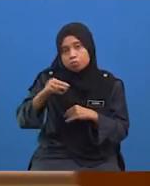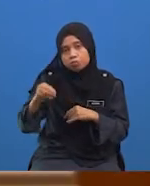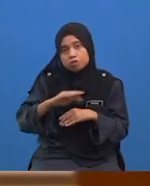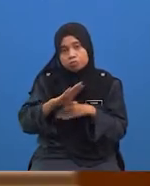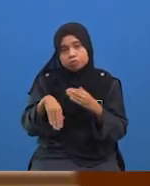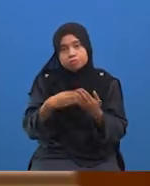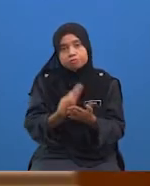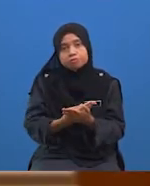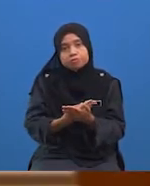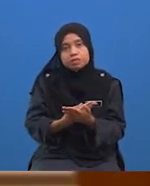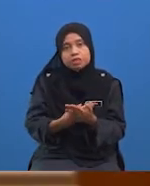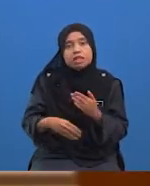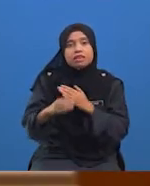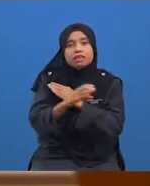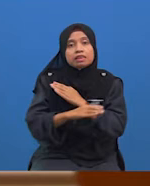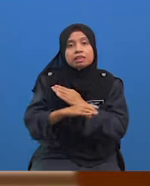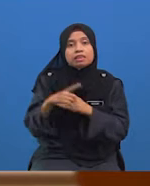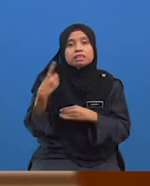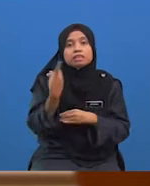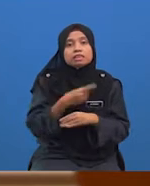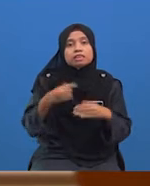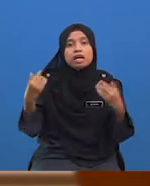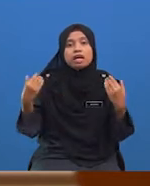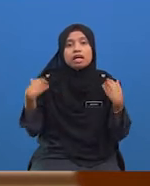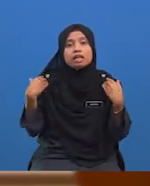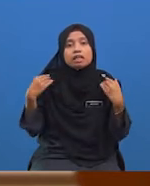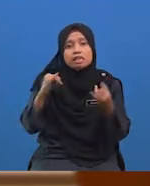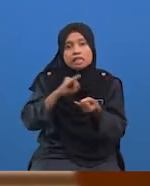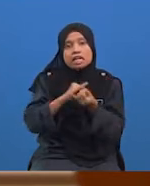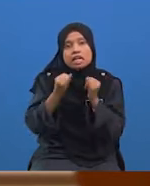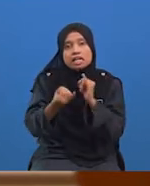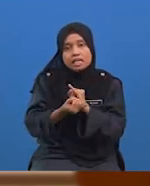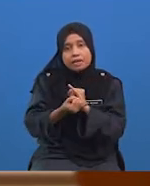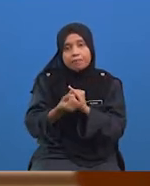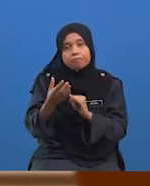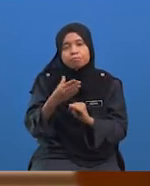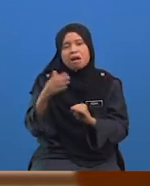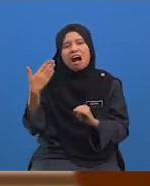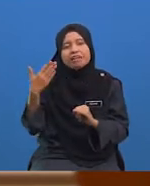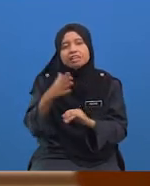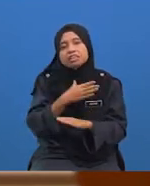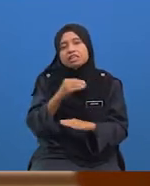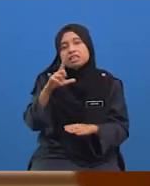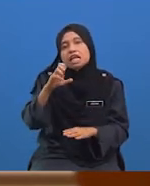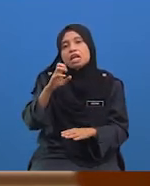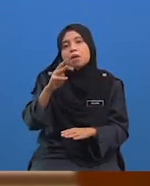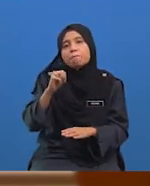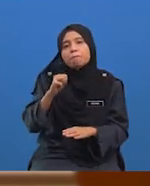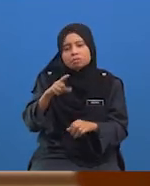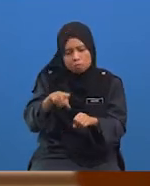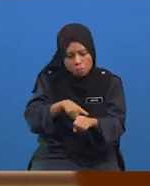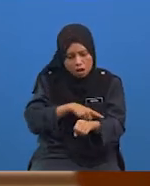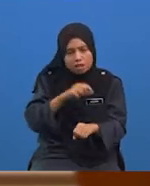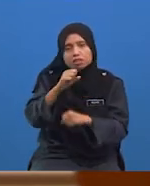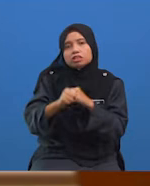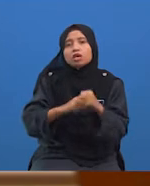sekalian, negara kita mempunyai iklim panas dan lembap sepanjang tahun.